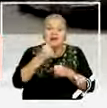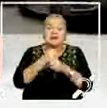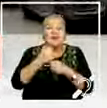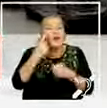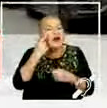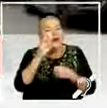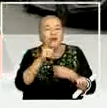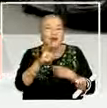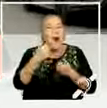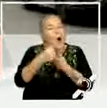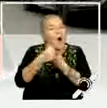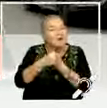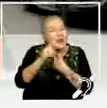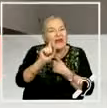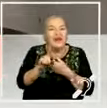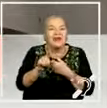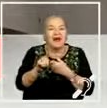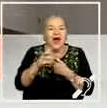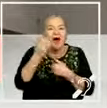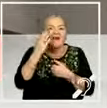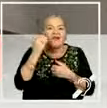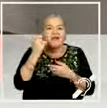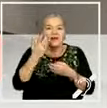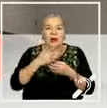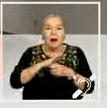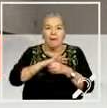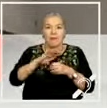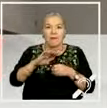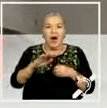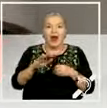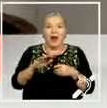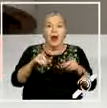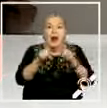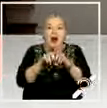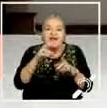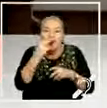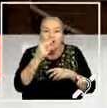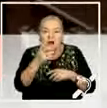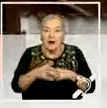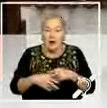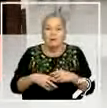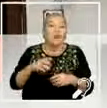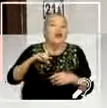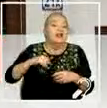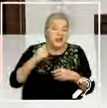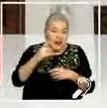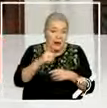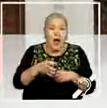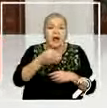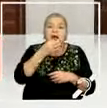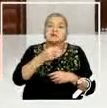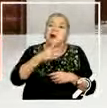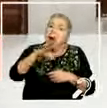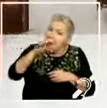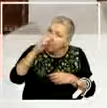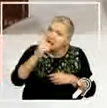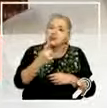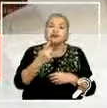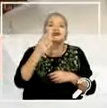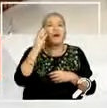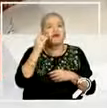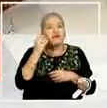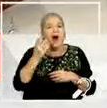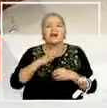cu o prietenă de-a sa, virgină, de asemenea minoră. Tânăra l-ar fi păcălit pe Dan Diaconescu că a găsit deja o prietenă